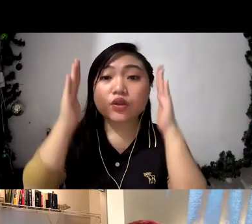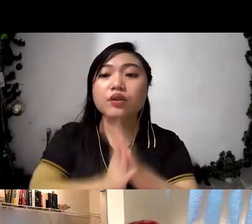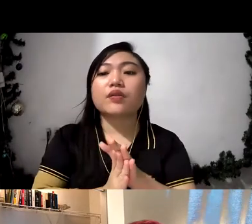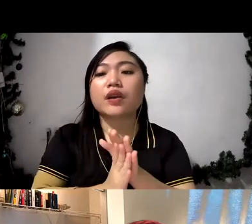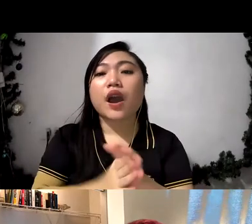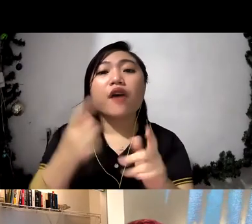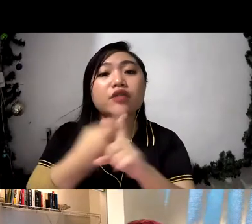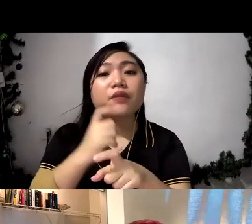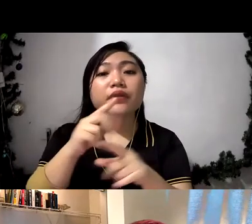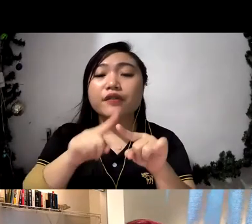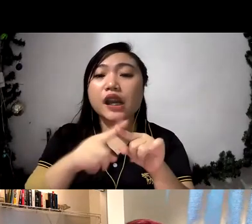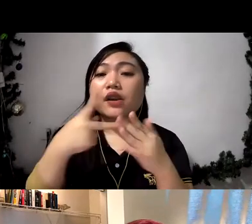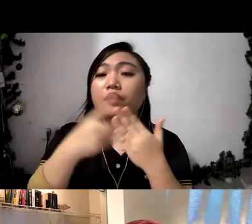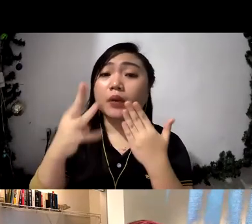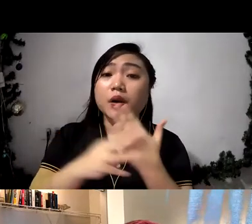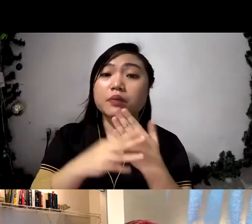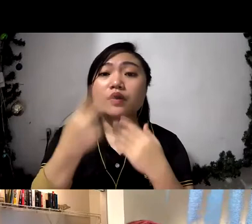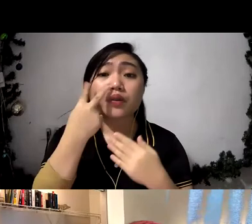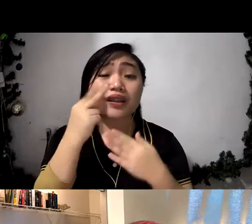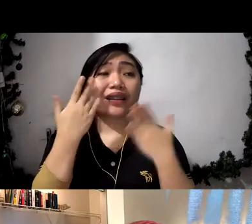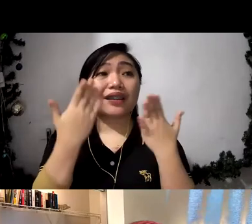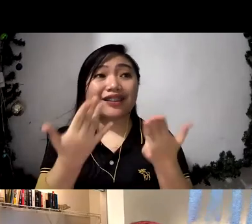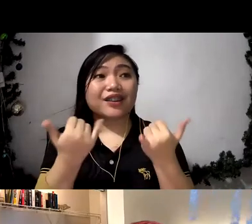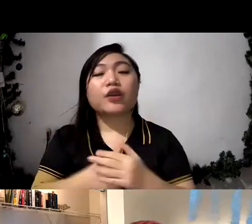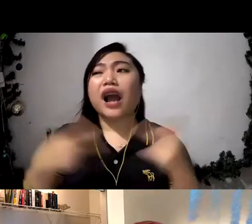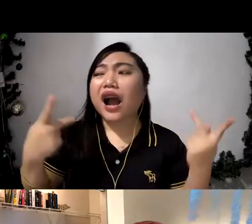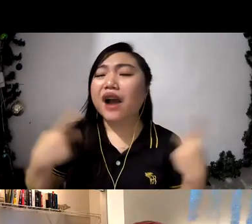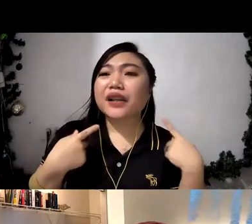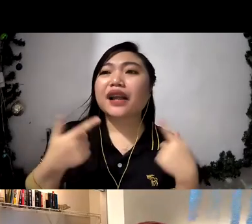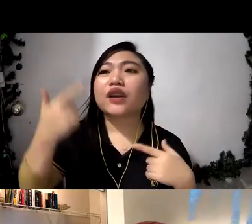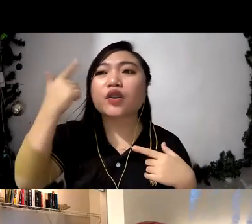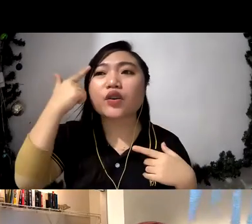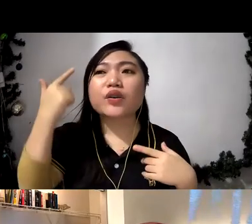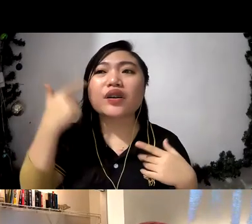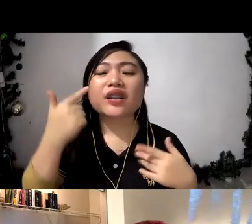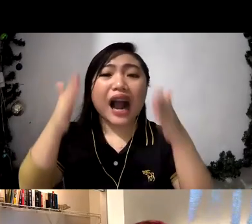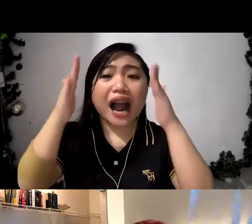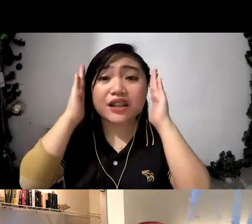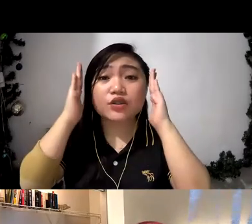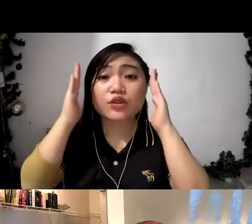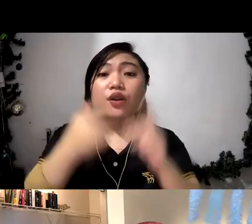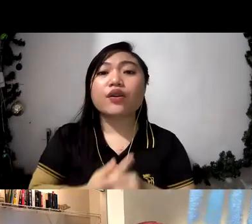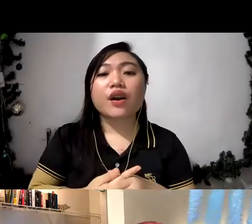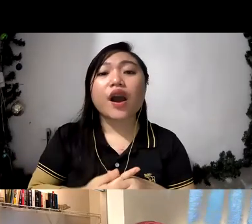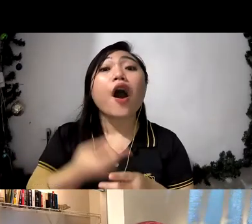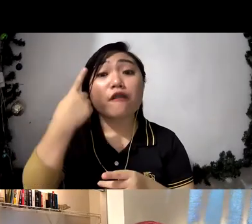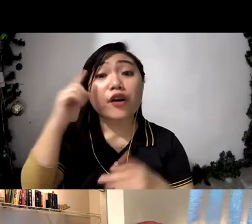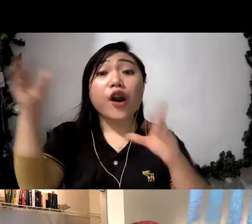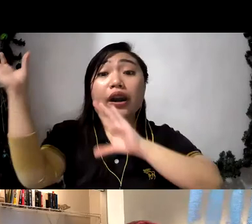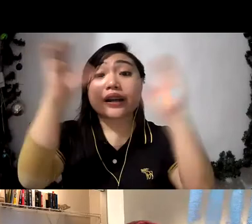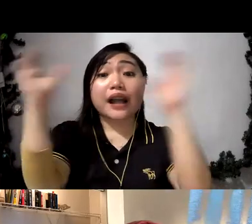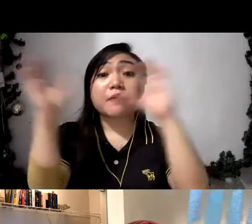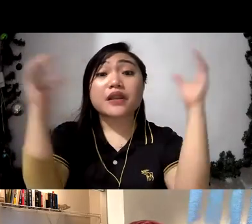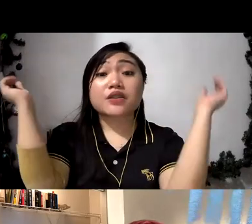programa. At ngayon, no, katulad ng gender, binibigyan mo na rin na atensyon yung climate change. So you're also mainstreaming